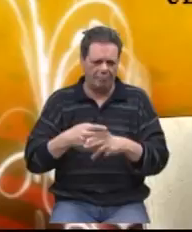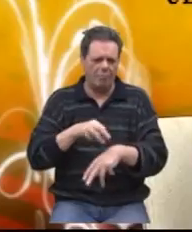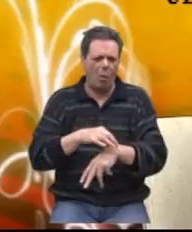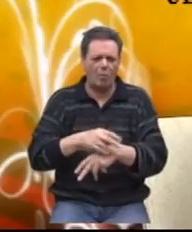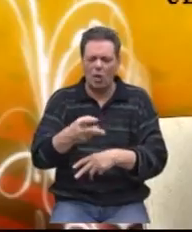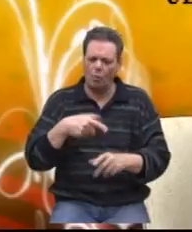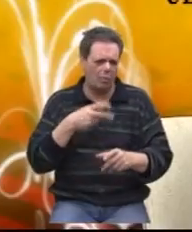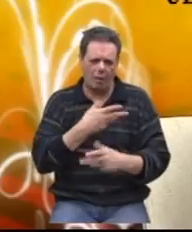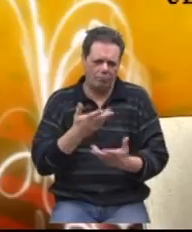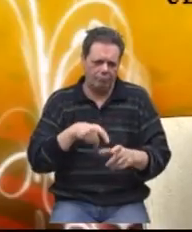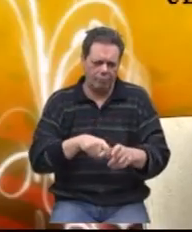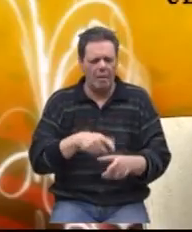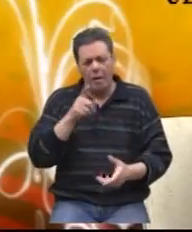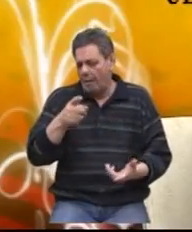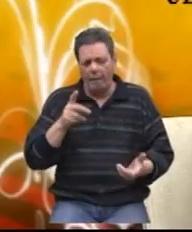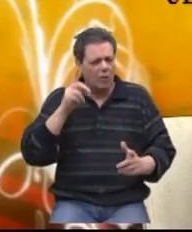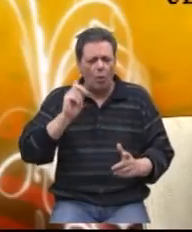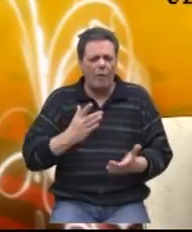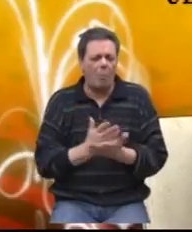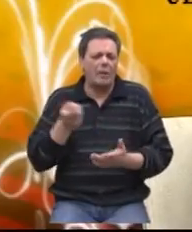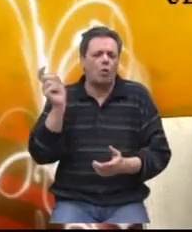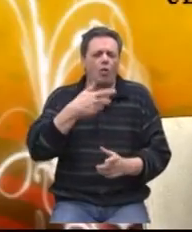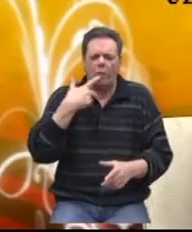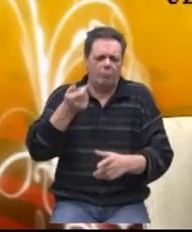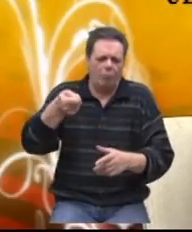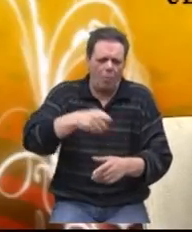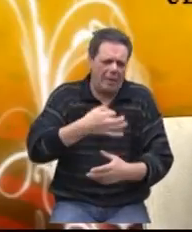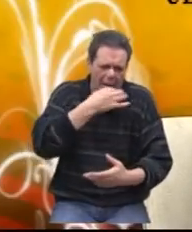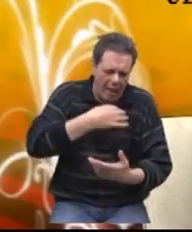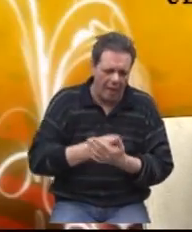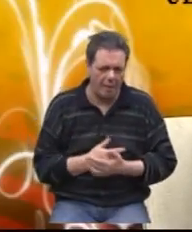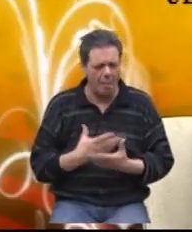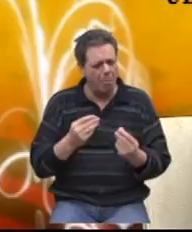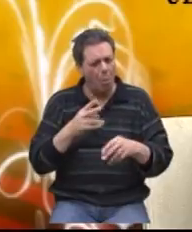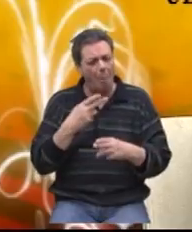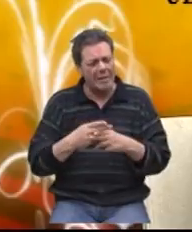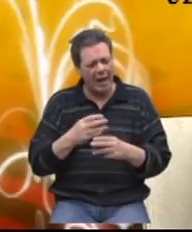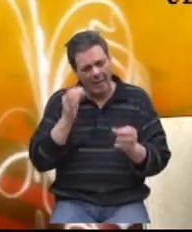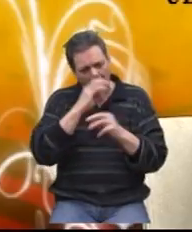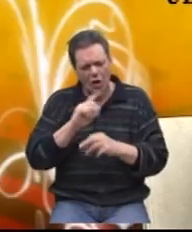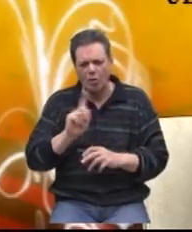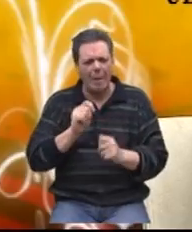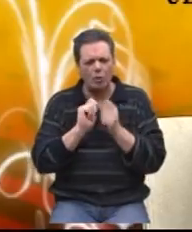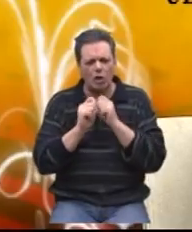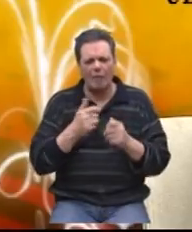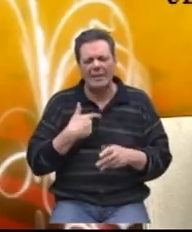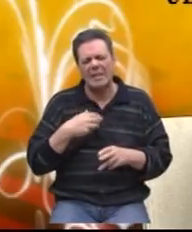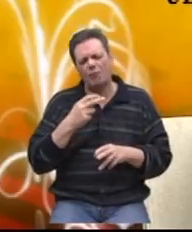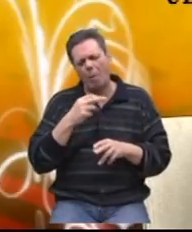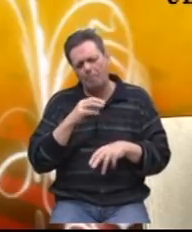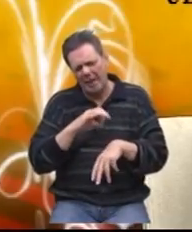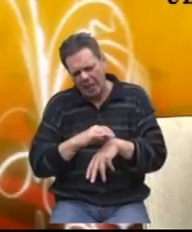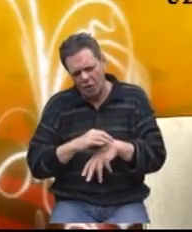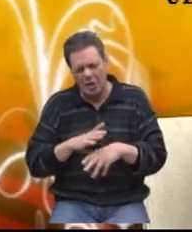da vi okrenete, vi ćete u jednom trenutku stupiti u ljekarnu. I pošto puno pacijenata, nažalost, ne može razgovarati sa svojim liječnicima,